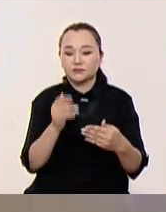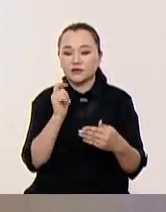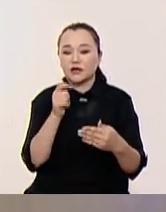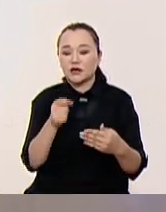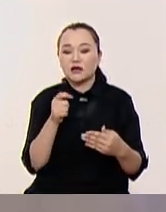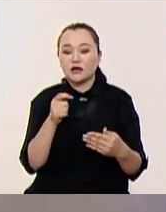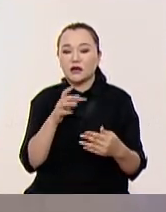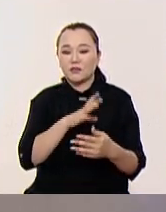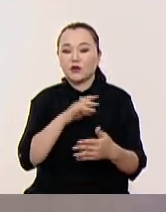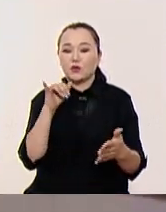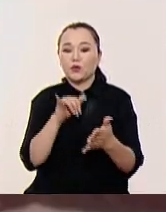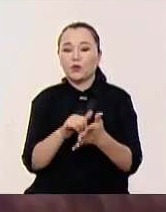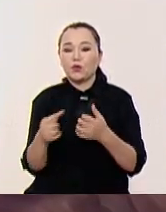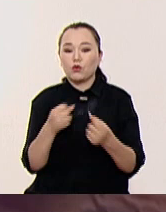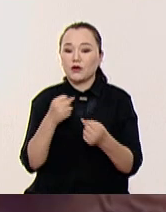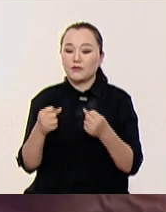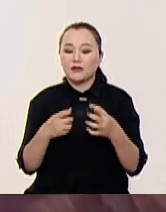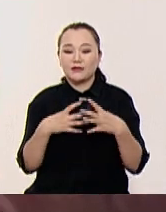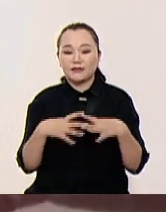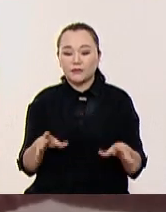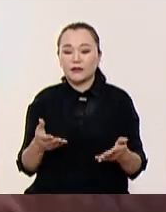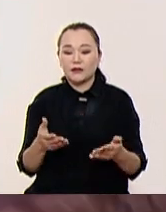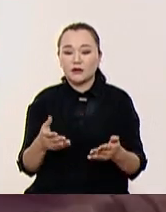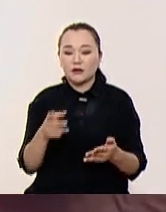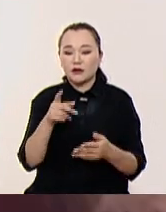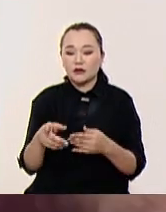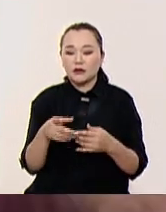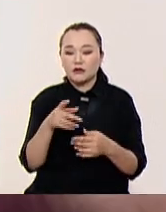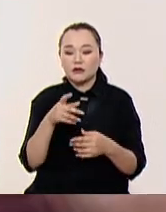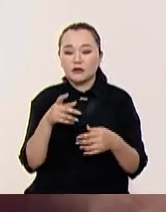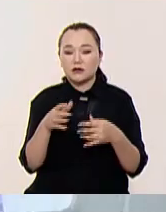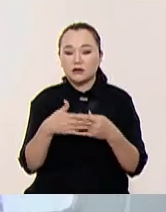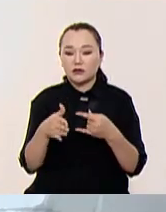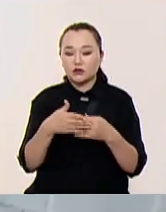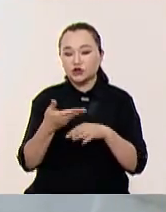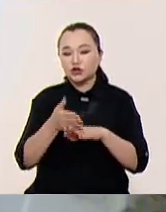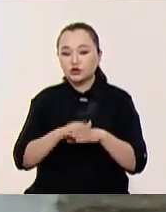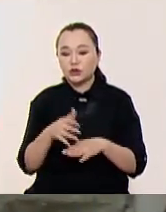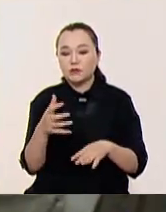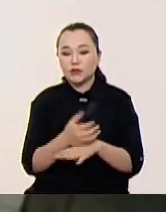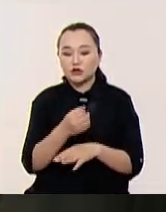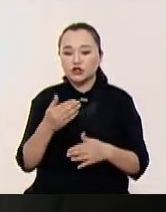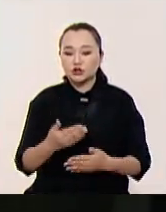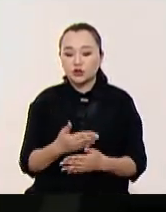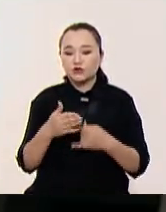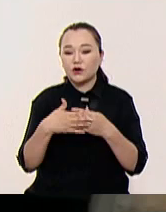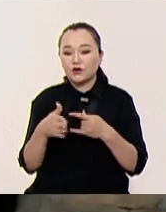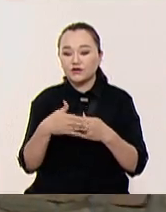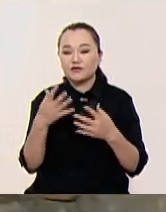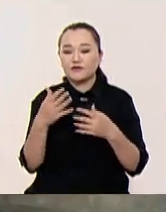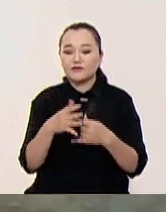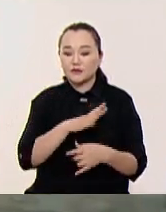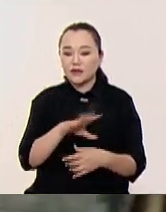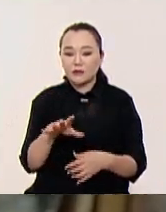а укрепить ее не укрепили. Она все же массивная. По словам жильцов, домофонная дверь изначально не